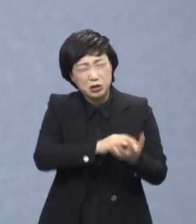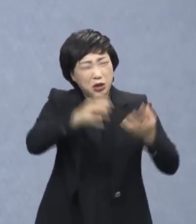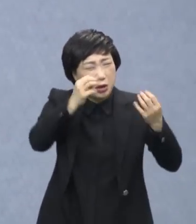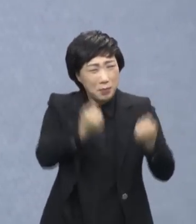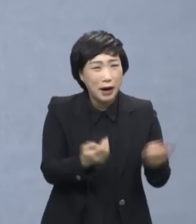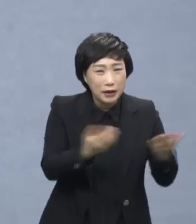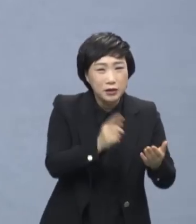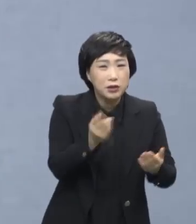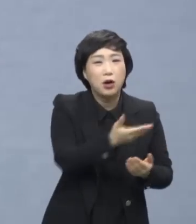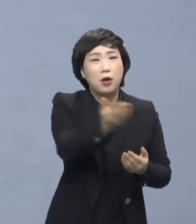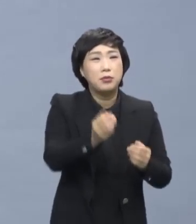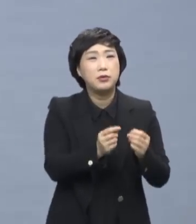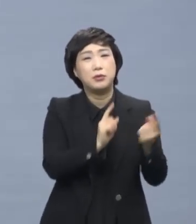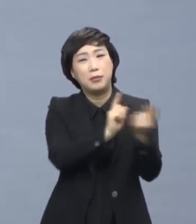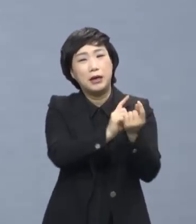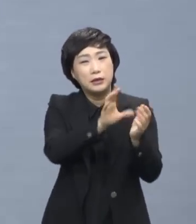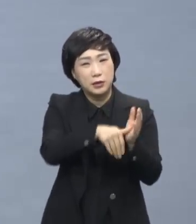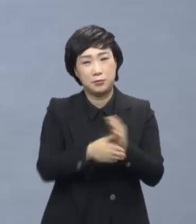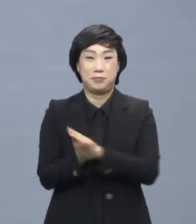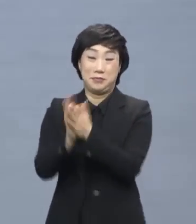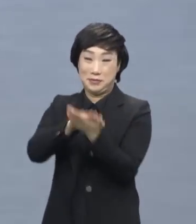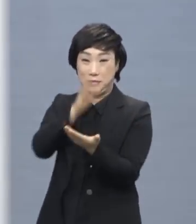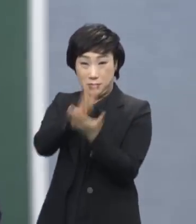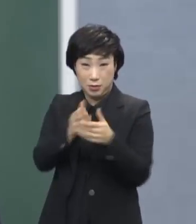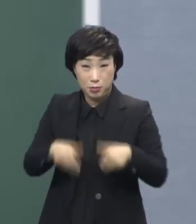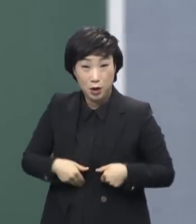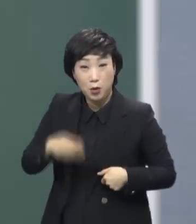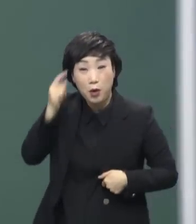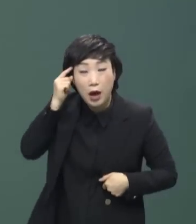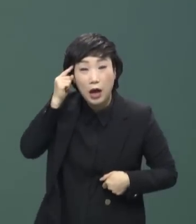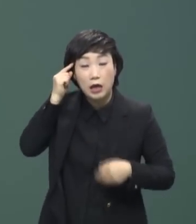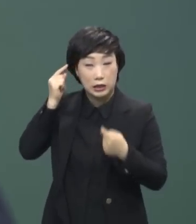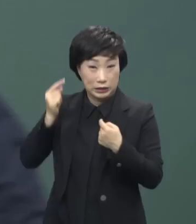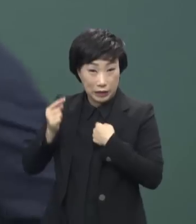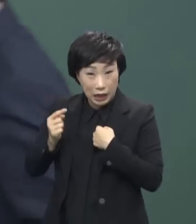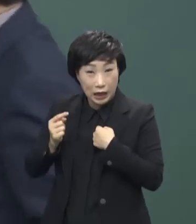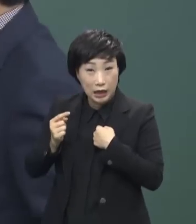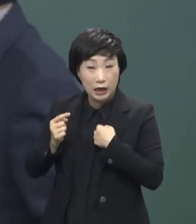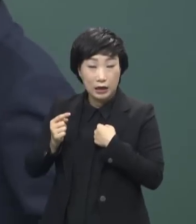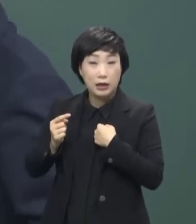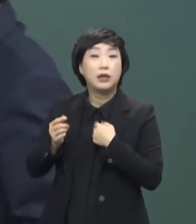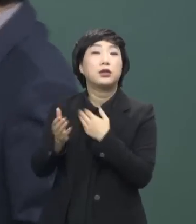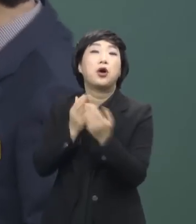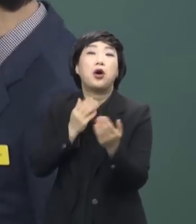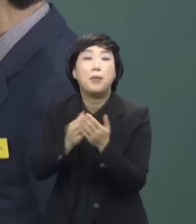일이 있어도 변하지 않는 것은, 왜냐? 내가 만난